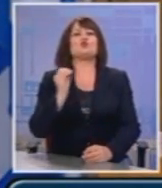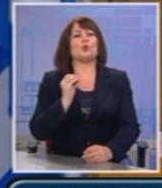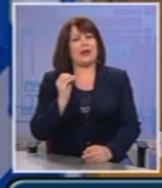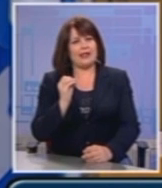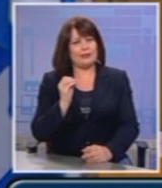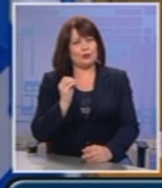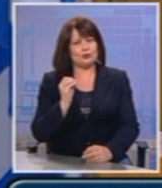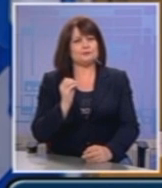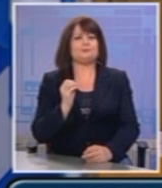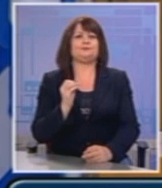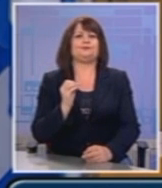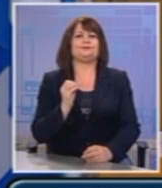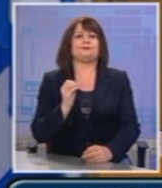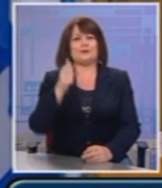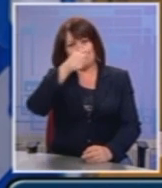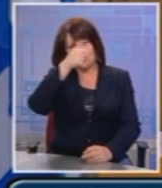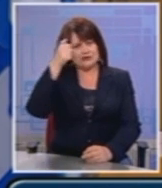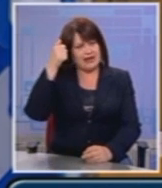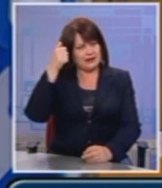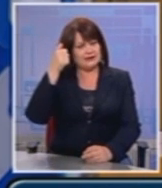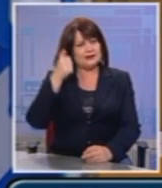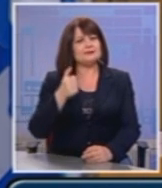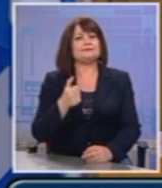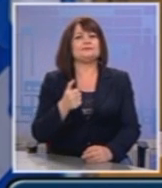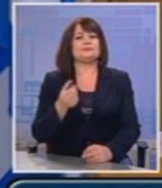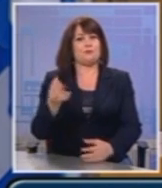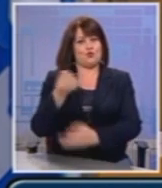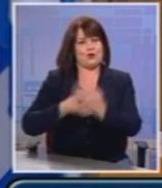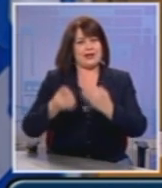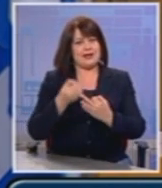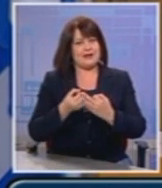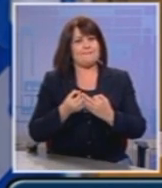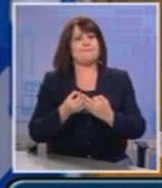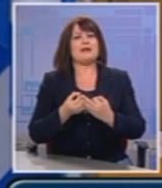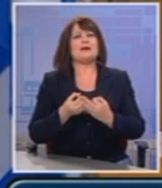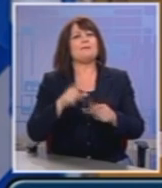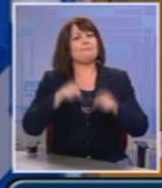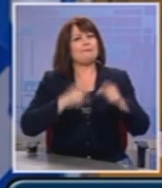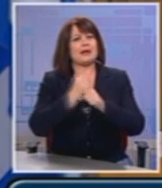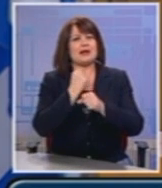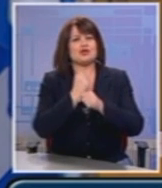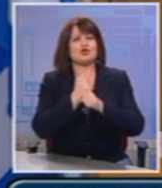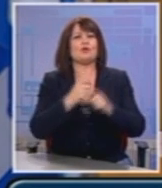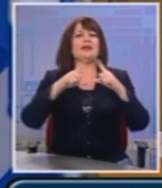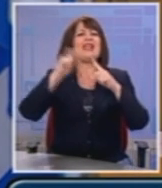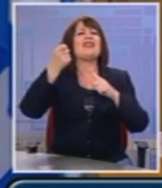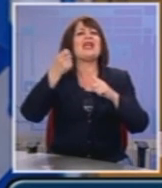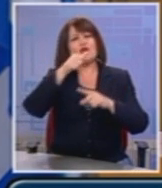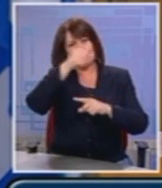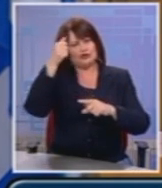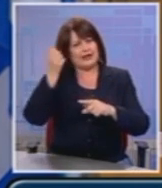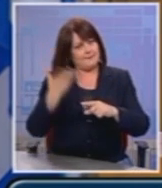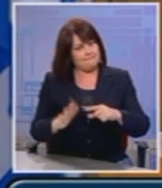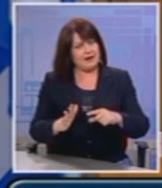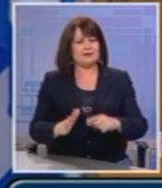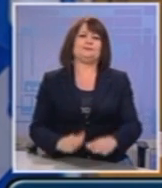ουζουνίδου από την κοζάνη και μάλιστα με ενημέρωσε ότι ήταν παρόντες και εργαζόμενοι από την δεη κοζάνης